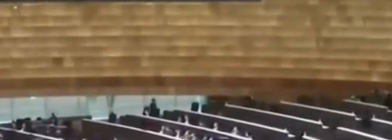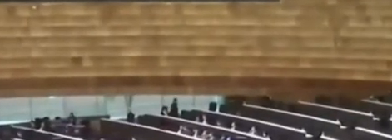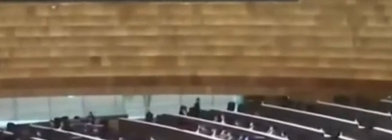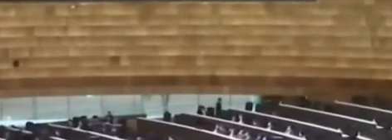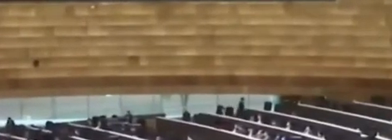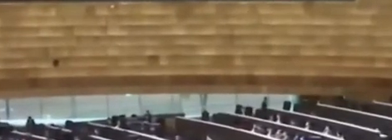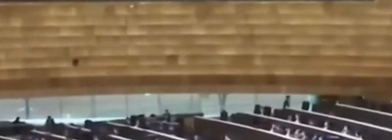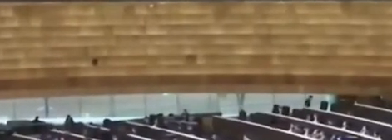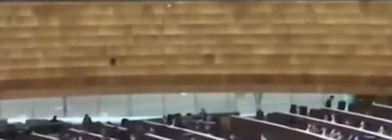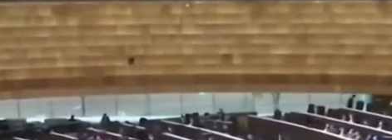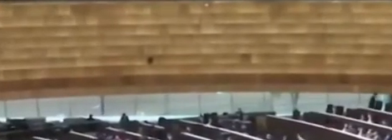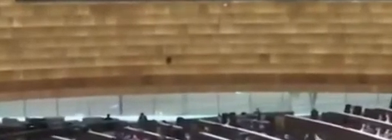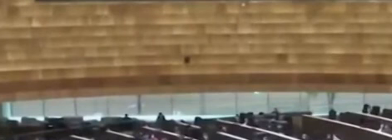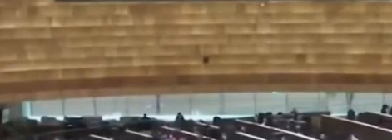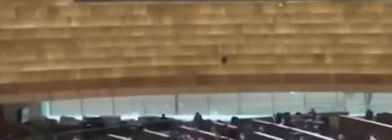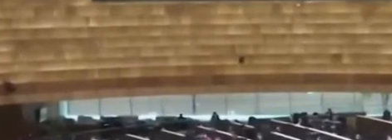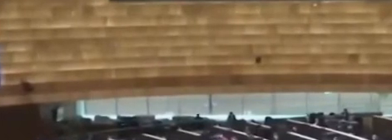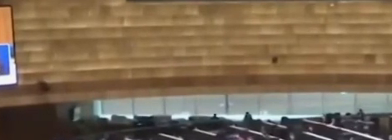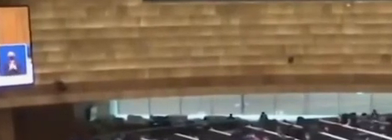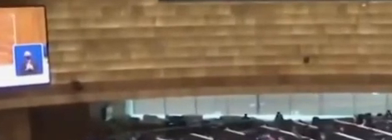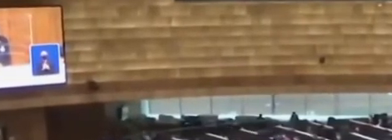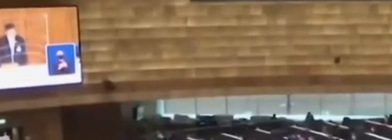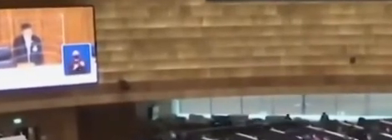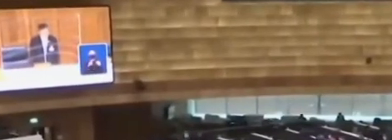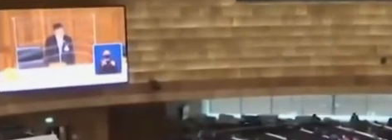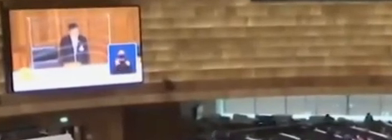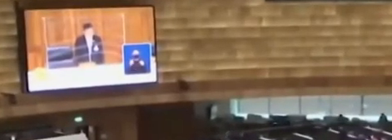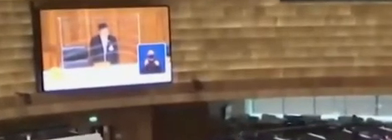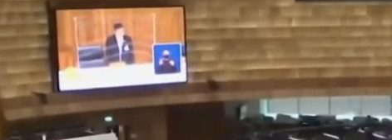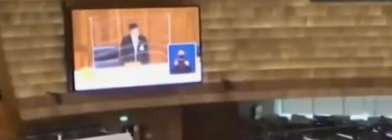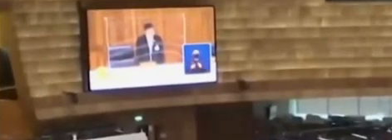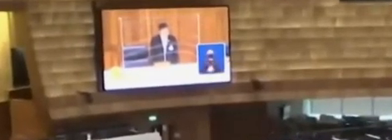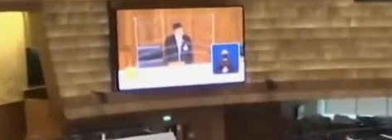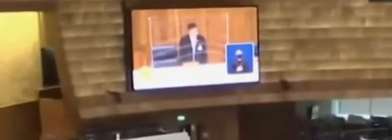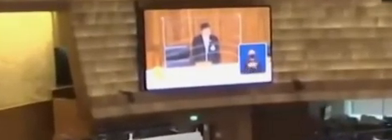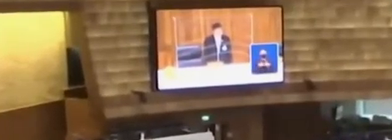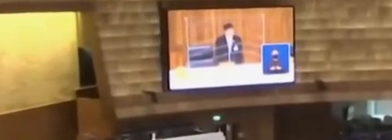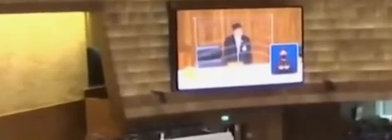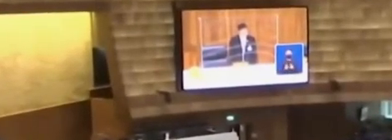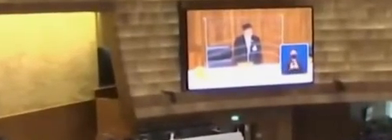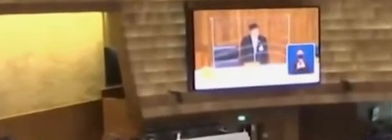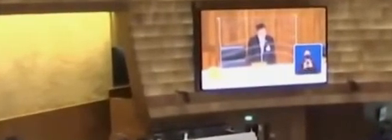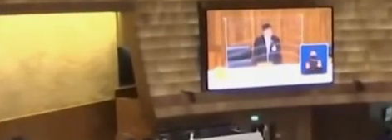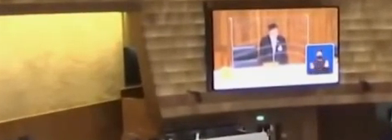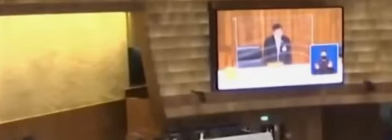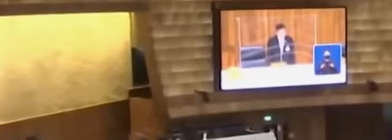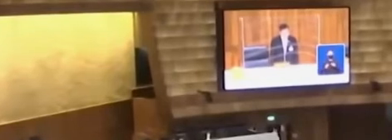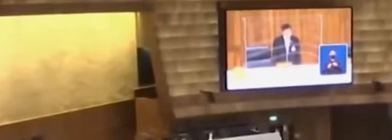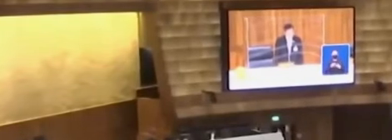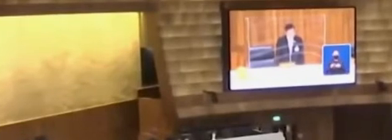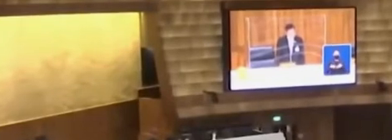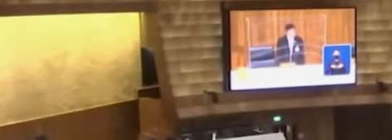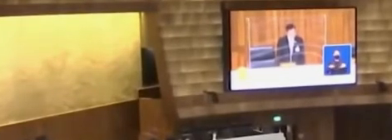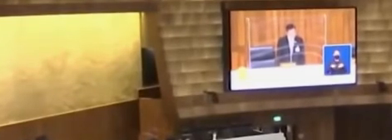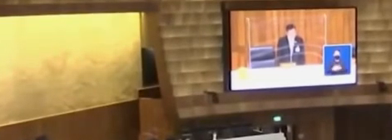จะสอบตกไม่ได้เป็นส.ส.บัญชีรายชื่อมันก็เป็นไปได้สูงเพราะพรรคเล็กเค้าก็จะมีโอกาสมีที่นั่งในสภาผู้แทนราษฎร